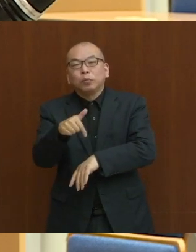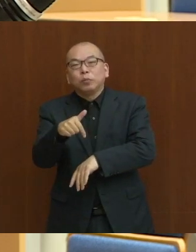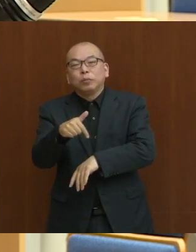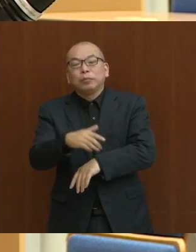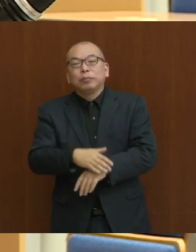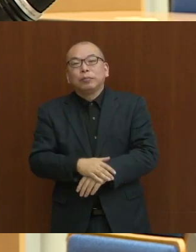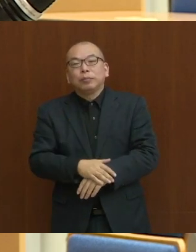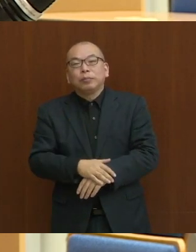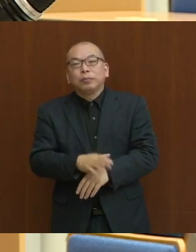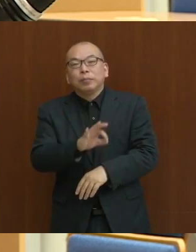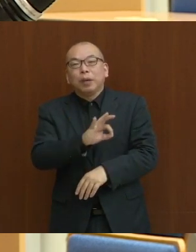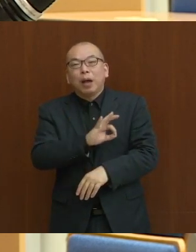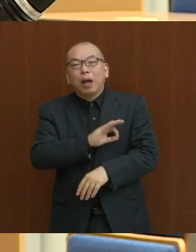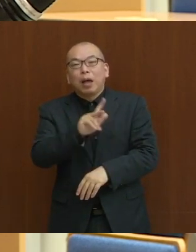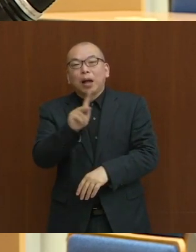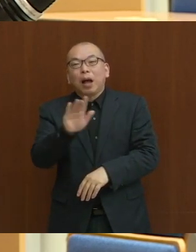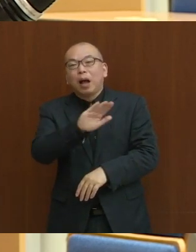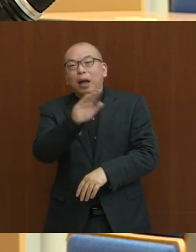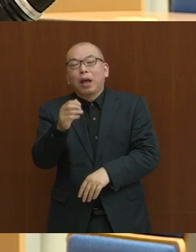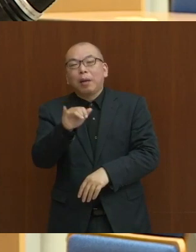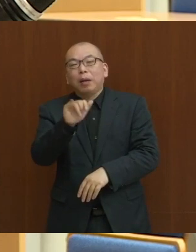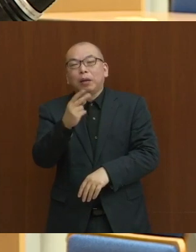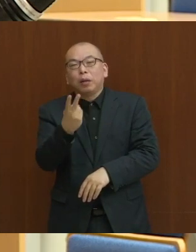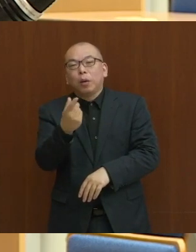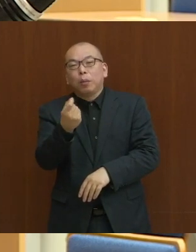間科学科、影山智美。